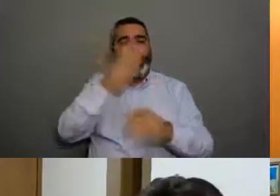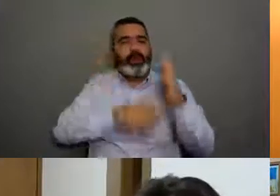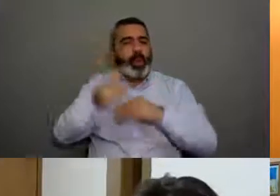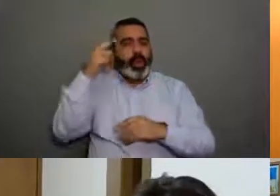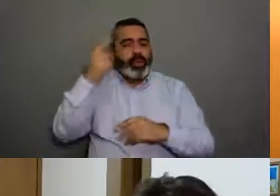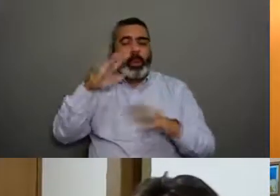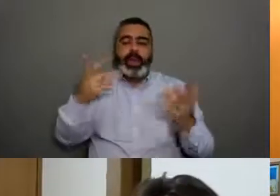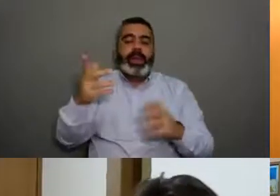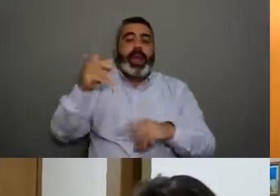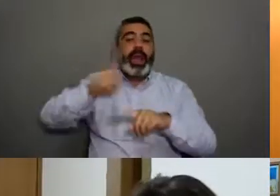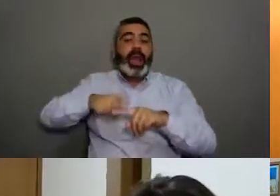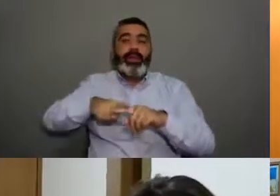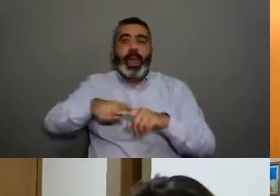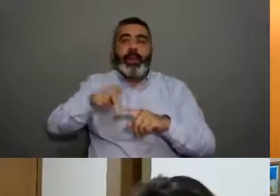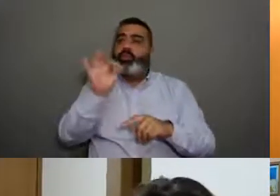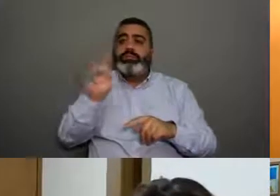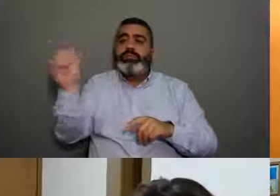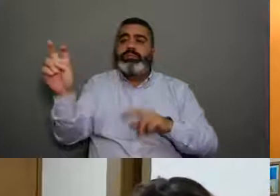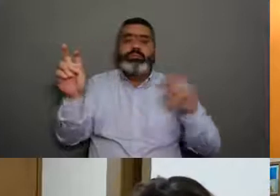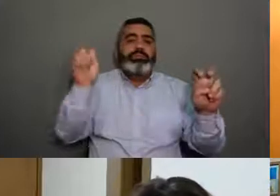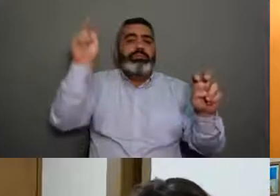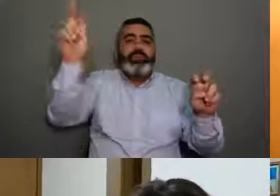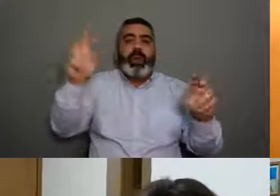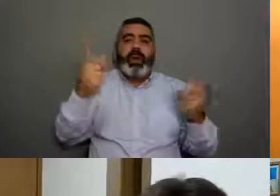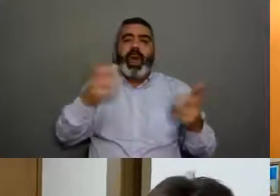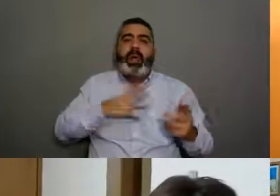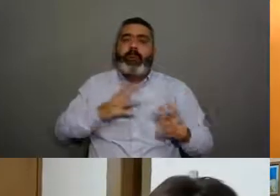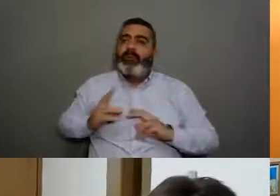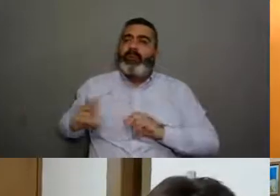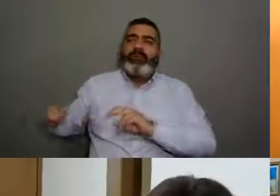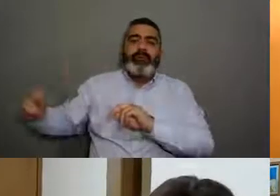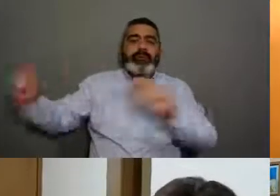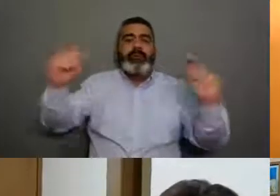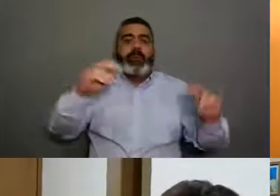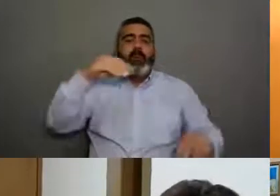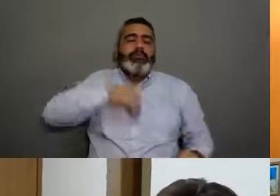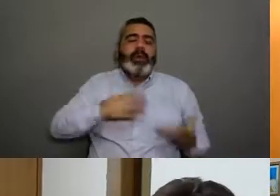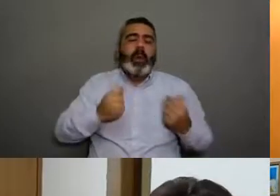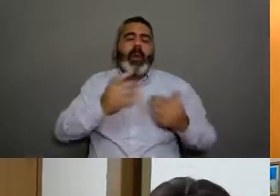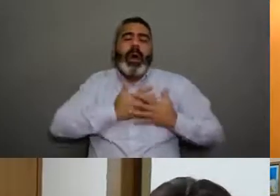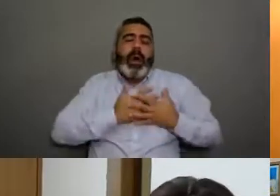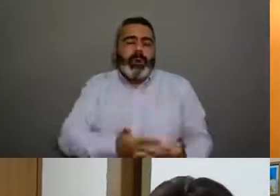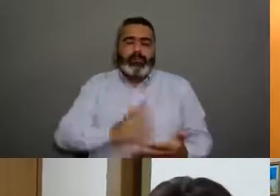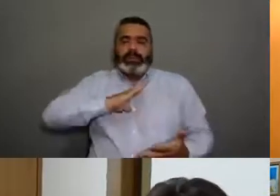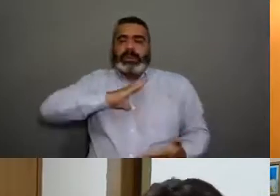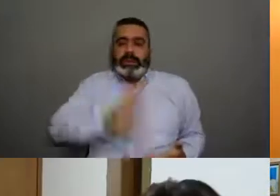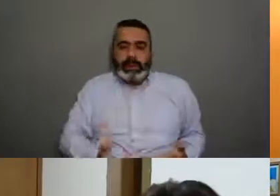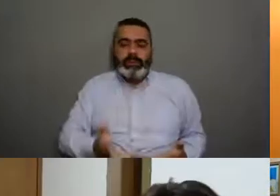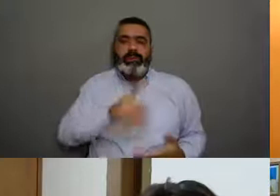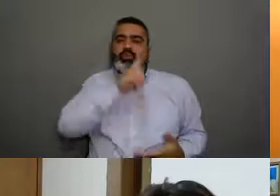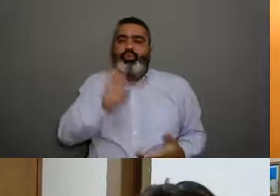Ελλάδα, κάθε άνθρωπος είναι όπως όλοι οι άλλοι άνθρωποι, πονάμε, αγαπάμε, μισούμε, ζούμε και